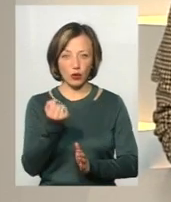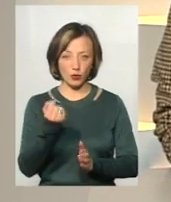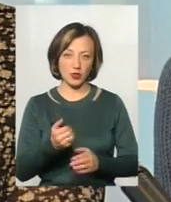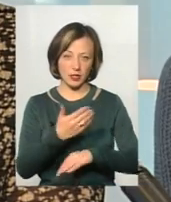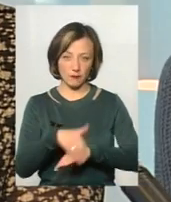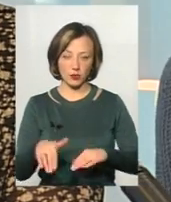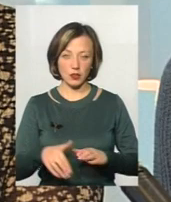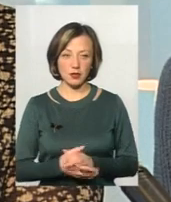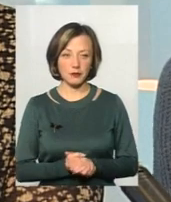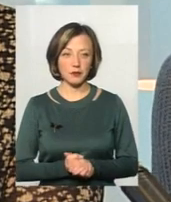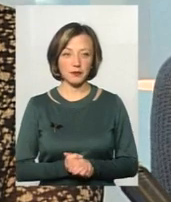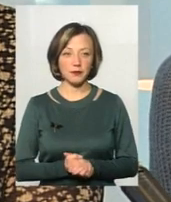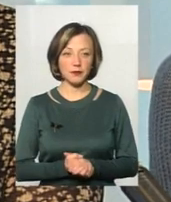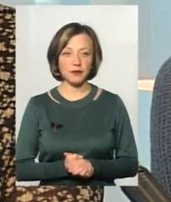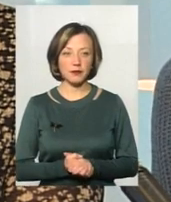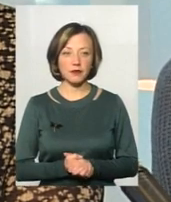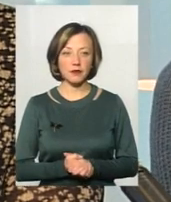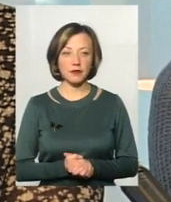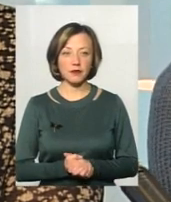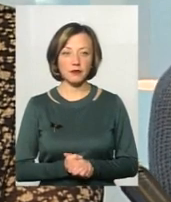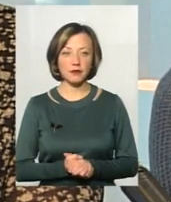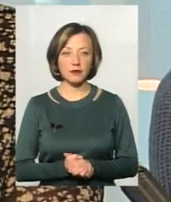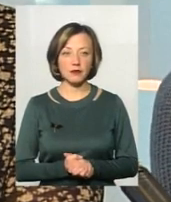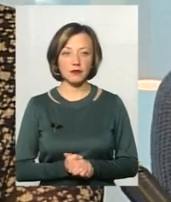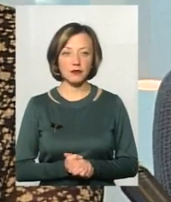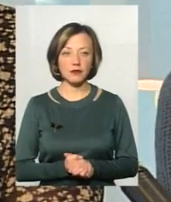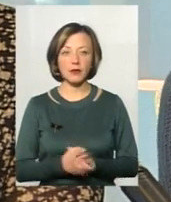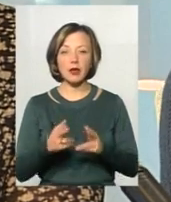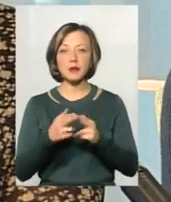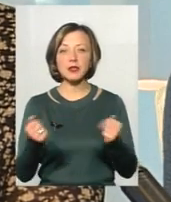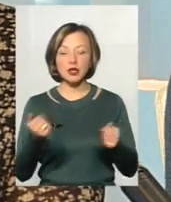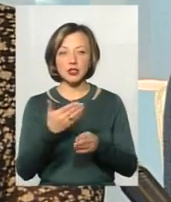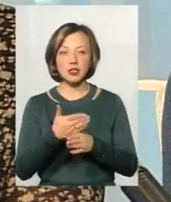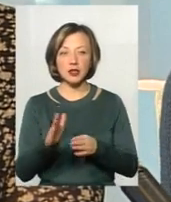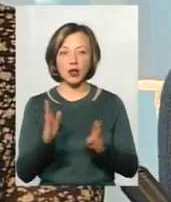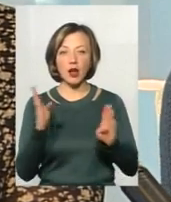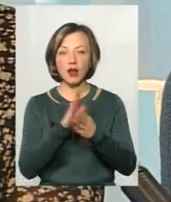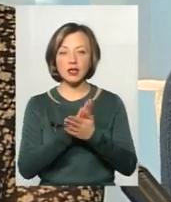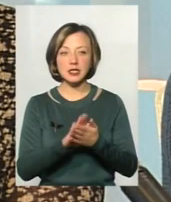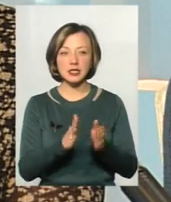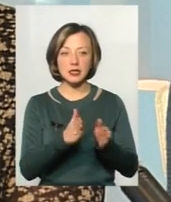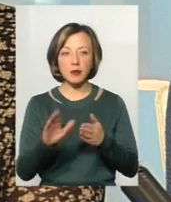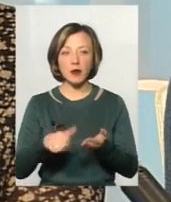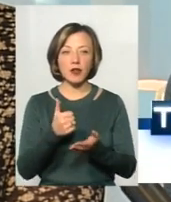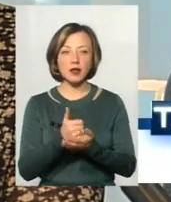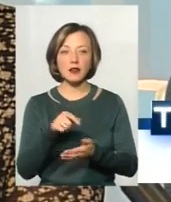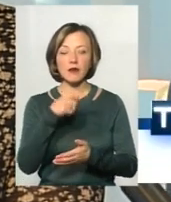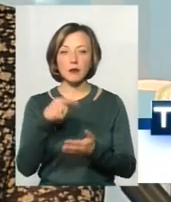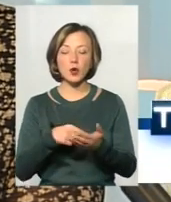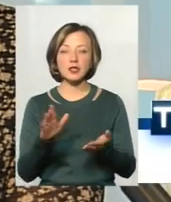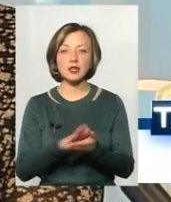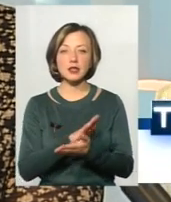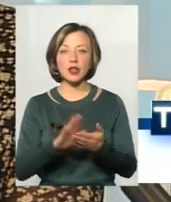вулиці. Ну, то, что признать их частинкой экосистемы, это однозначно, но самое главное вопрос – это стерилизация